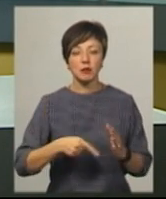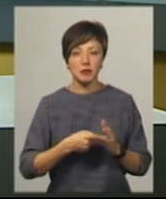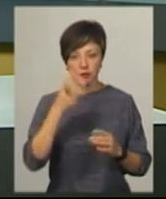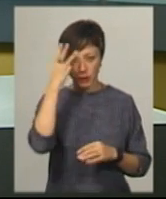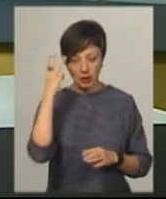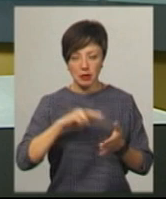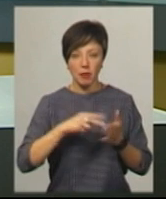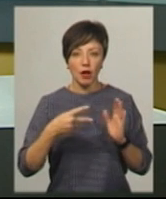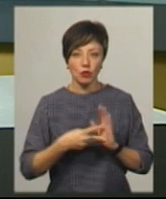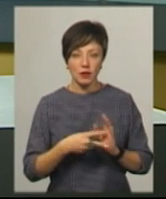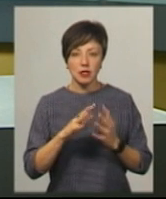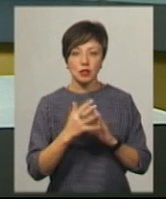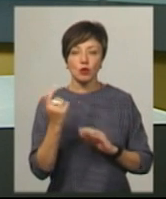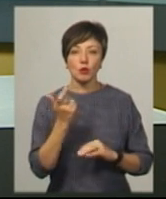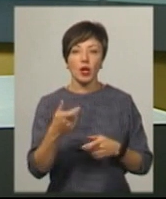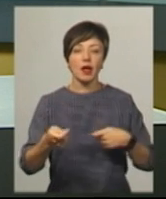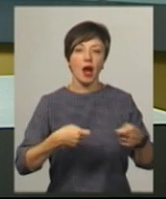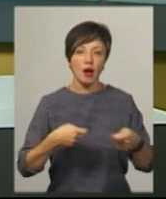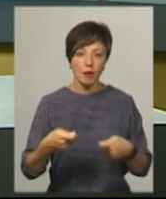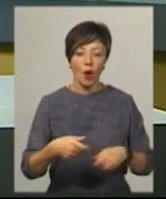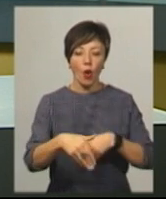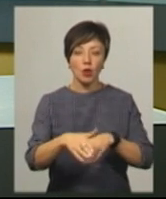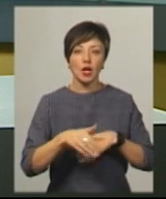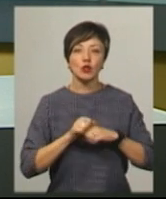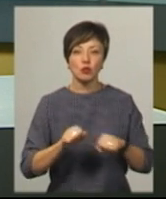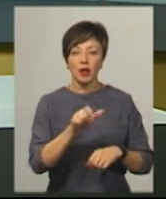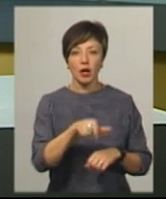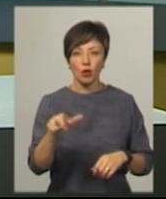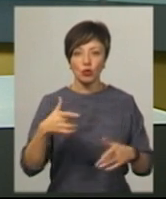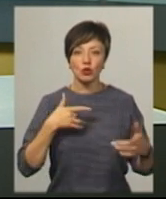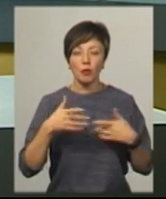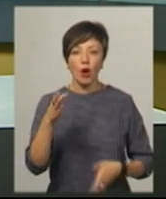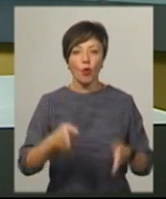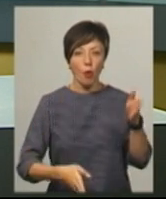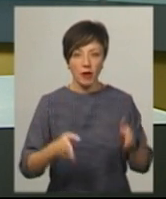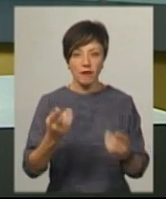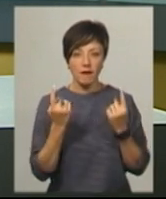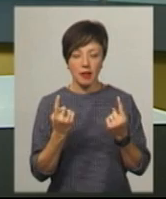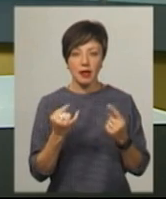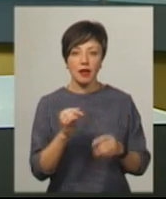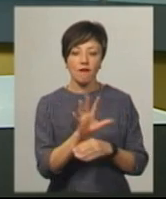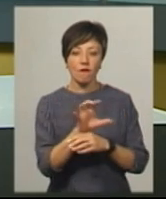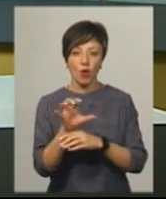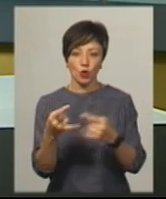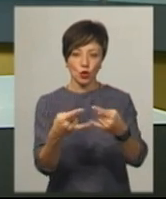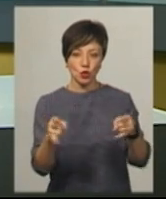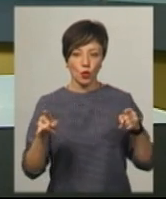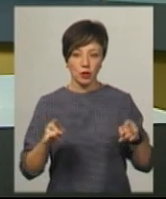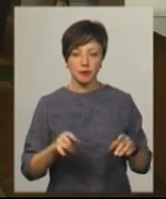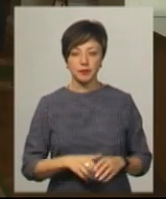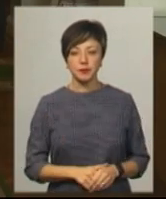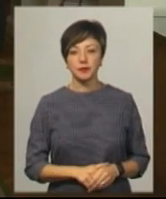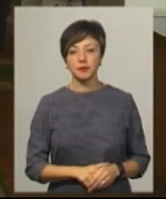Хмельницькому заплановані сільськогосподарський ярмарок, хода супергероїв, шоу роботів-велетнів та тематичні фотозони.